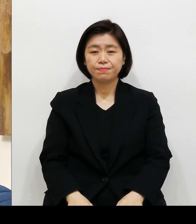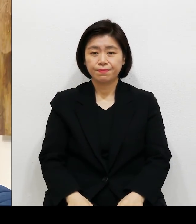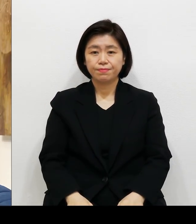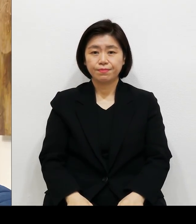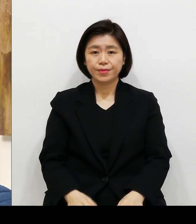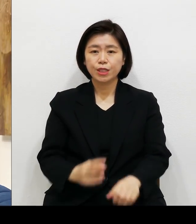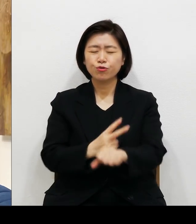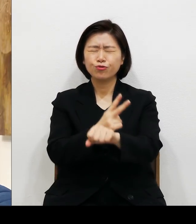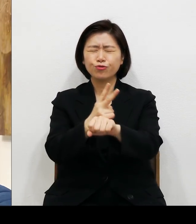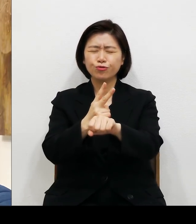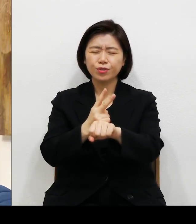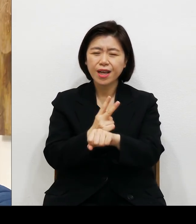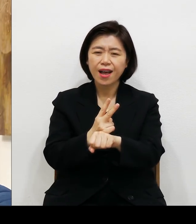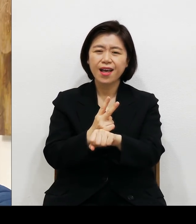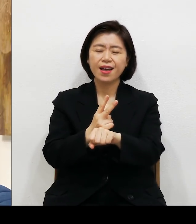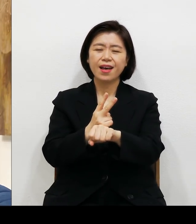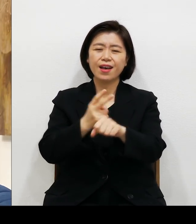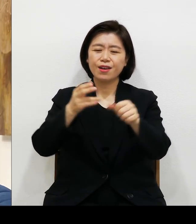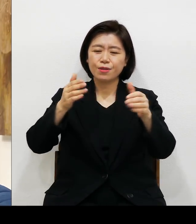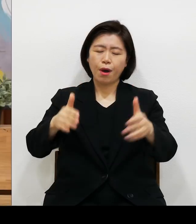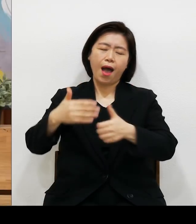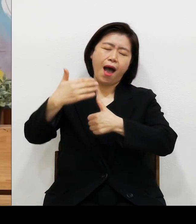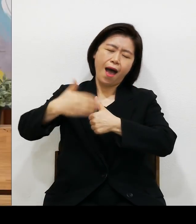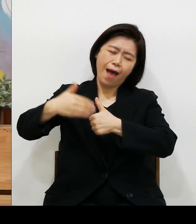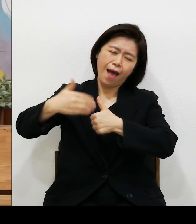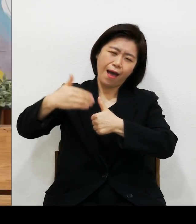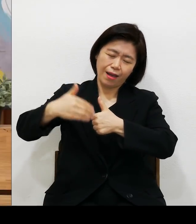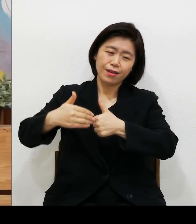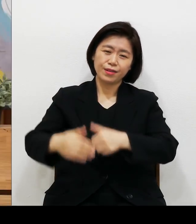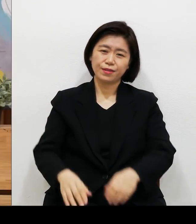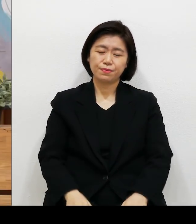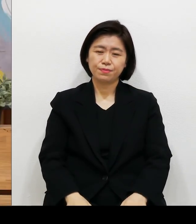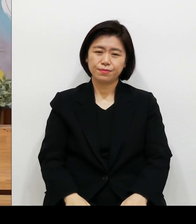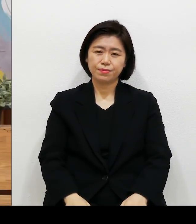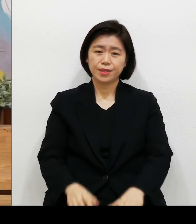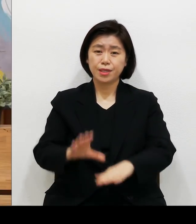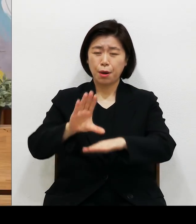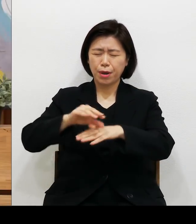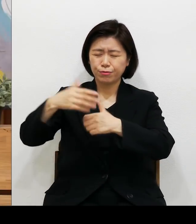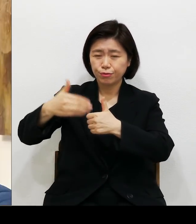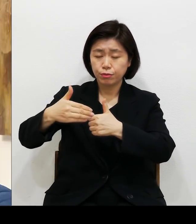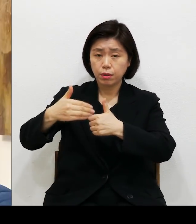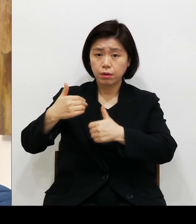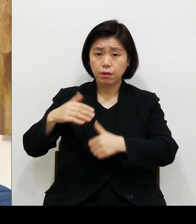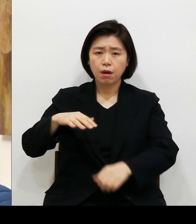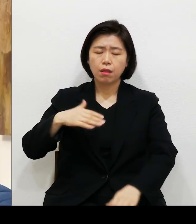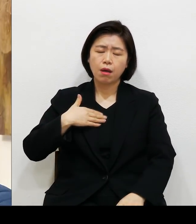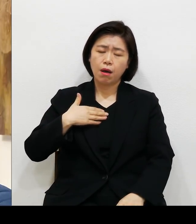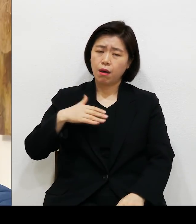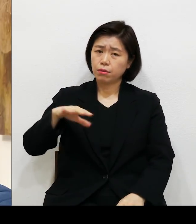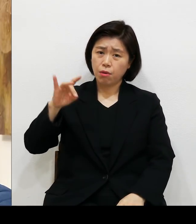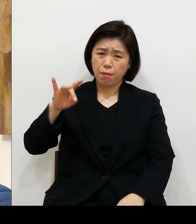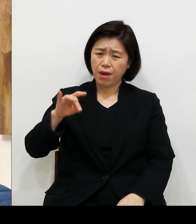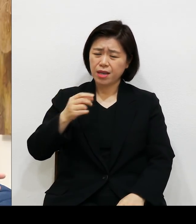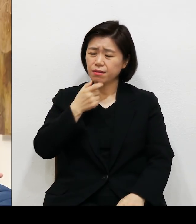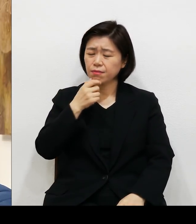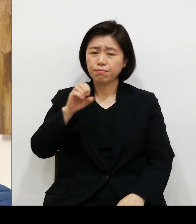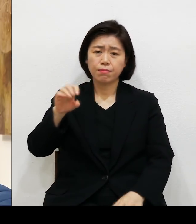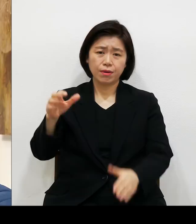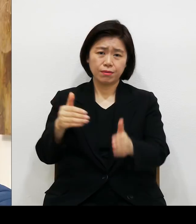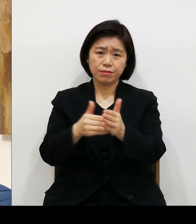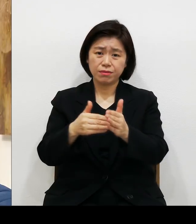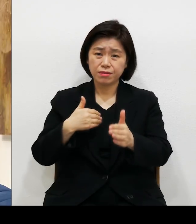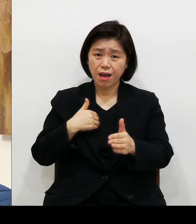이제 2시간을 붙잡고 설득을 하시는데. 촬영하겠다고. 네, 촬영 좀. 처음에 싫다고 하셨어요? 그렇죠. 저는 저의 그런